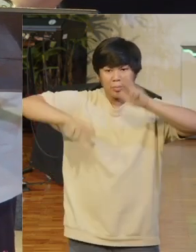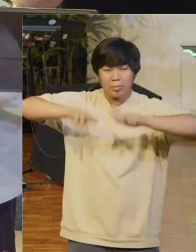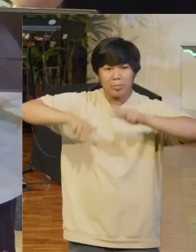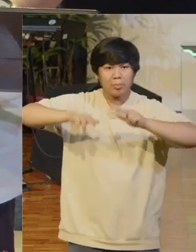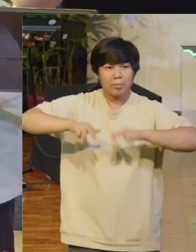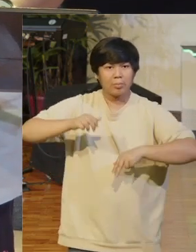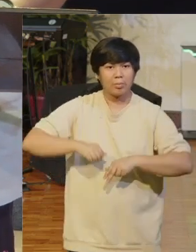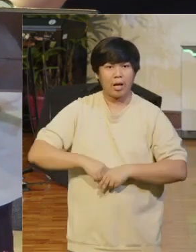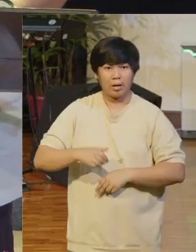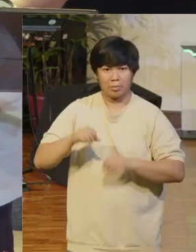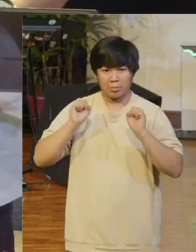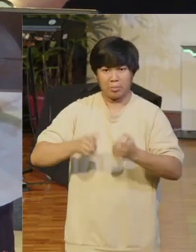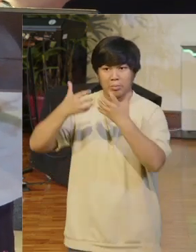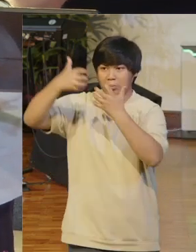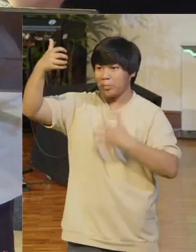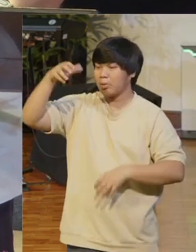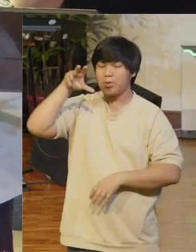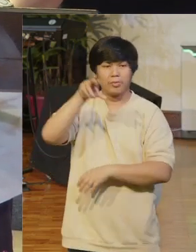Persecution? Pag-uusig?